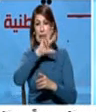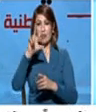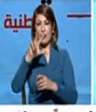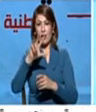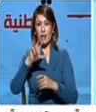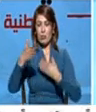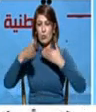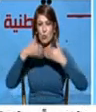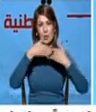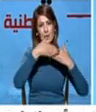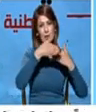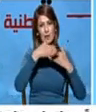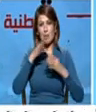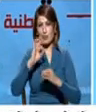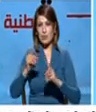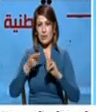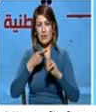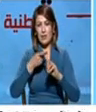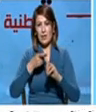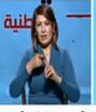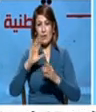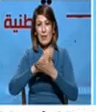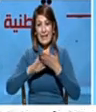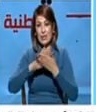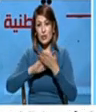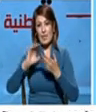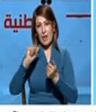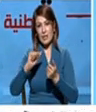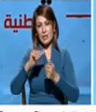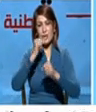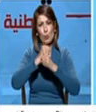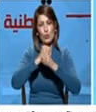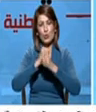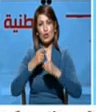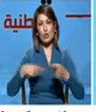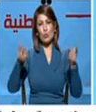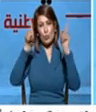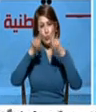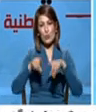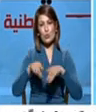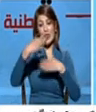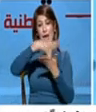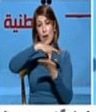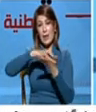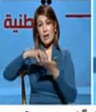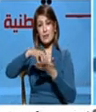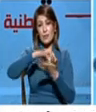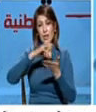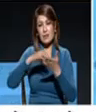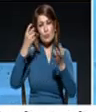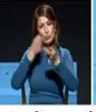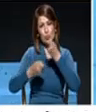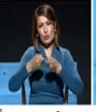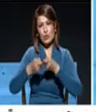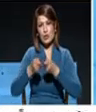ال مصالح المصالح ال فنيه تخدم تخدم انا كما قلت في المراكز الفنيه متاحه والا حتى